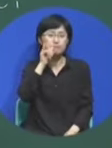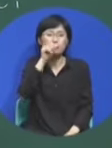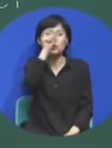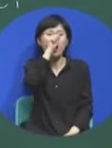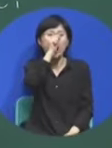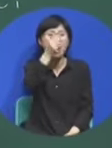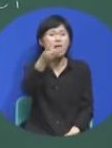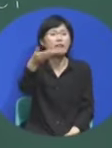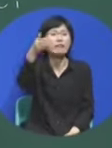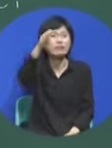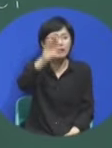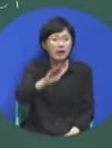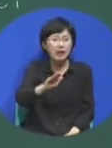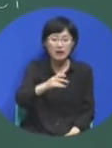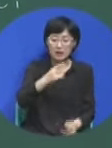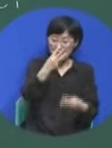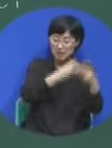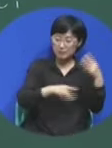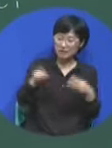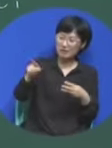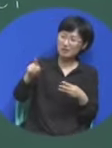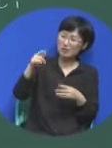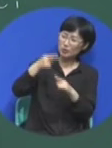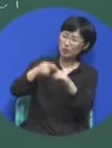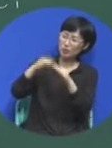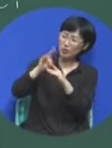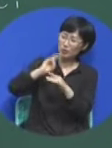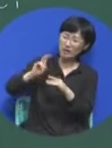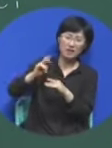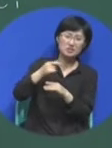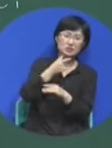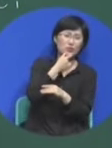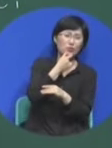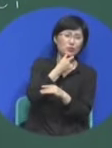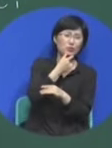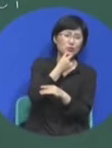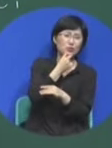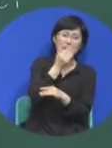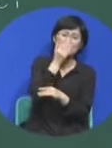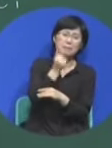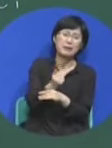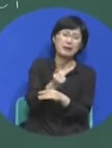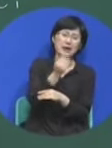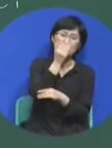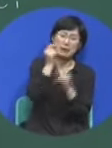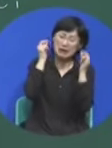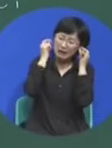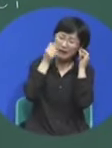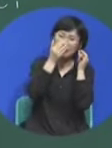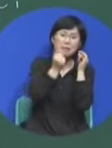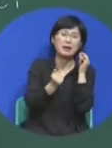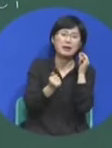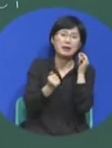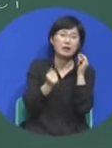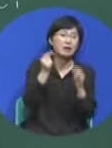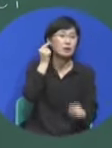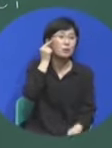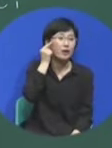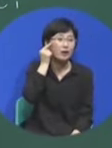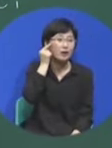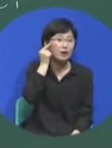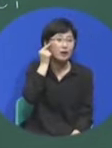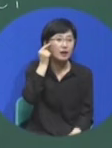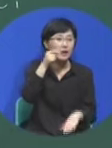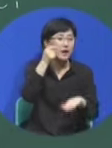如果是同样的歌曲的话听赞美该有多好. 들으려 그래요. 但是不想听. 왜 그런지 아세요? 为什么知道吗? 그 마음과 생각이 사실은 영적으로 약하기 때문에 그래요.